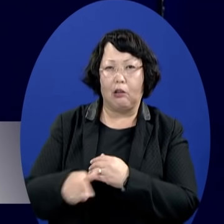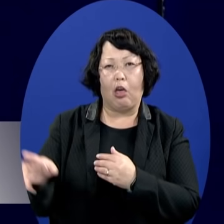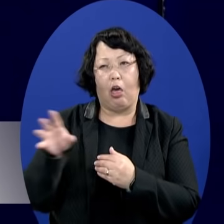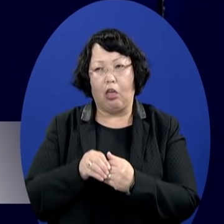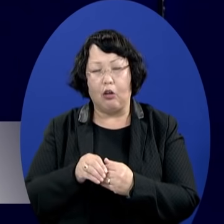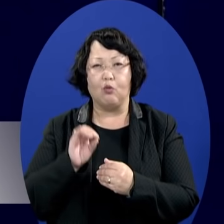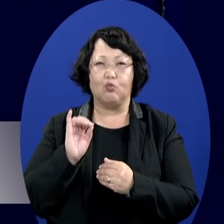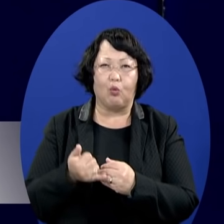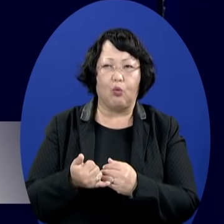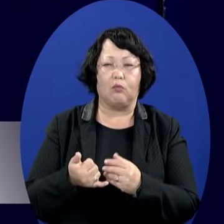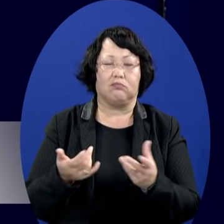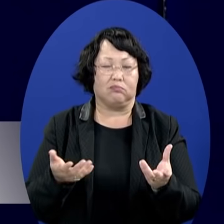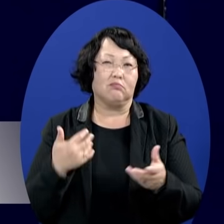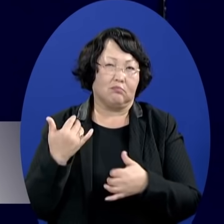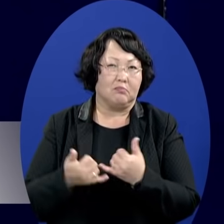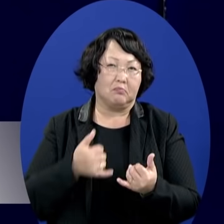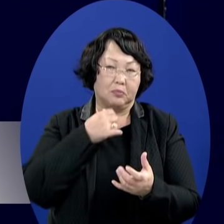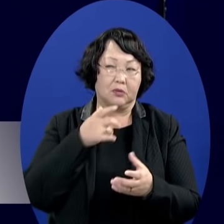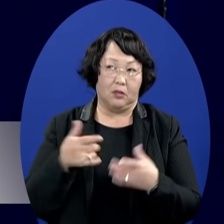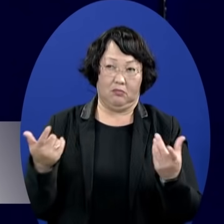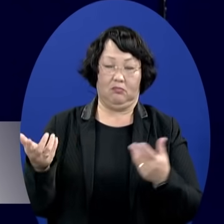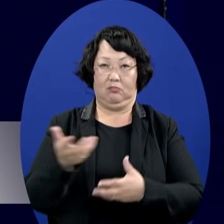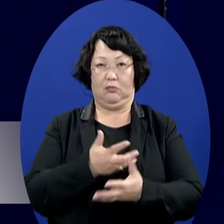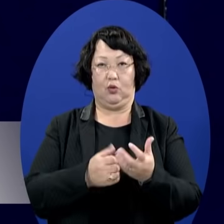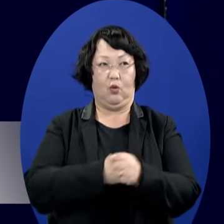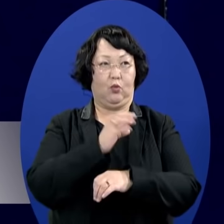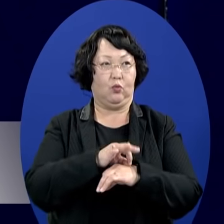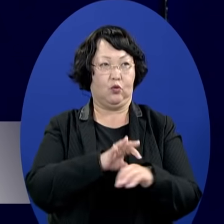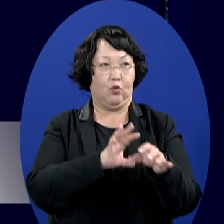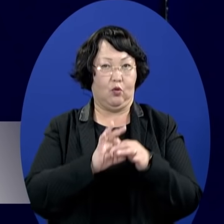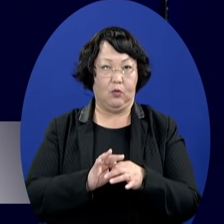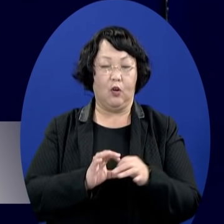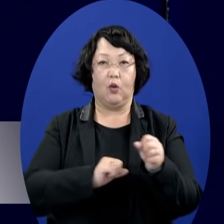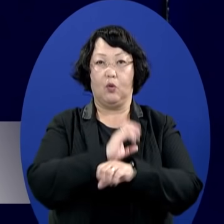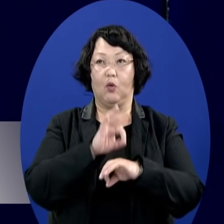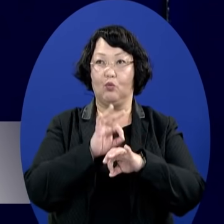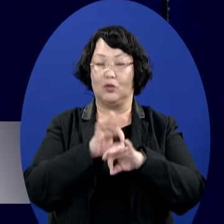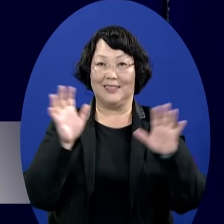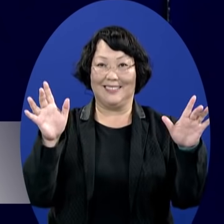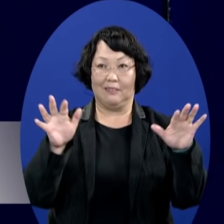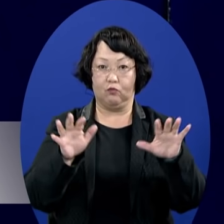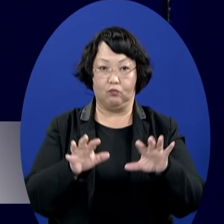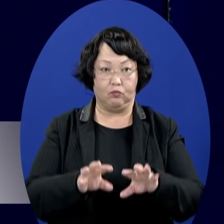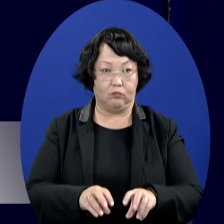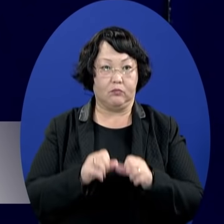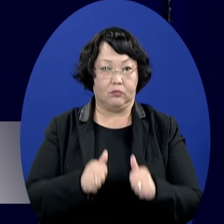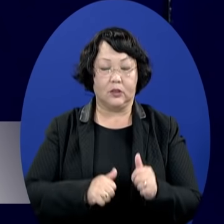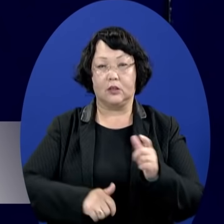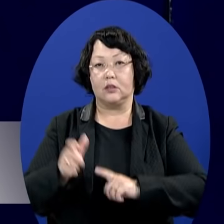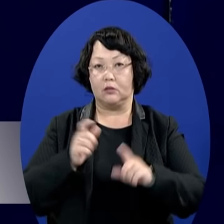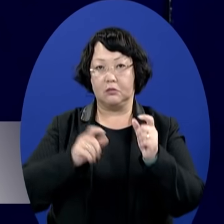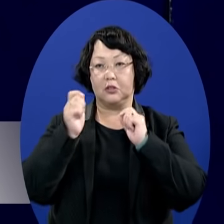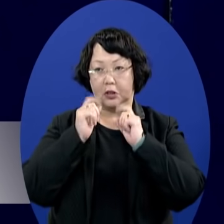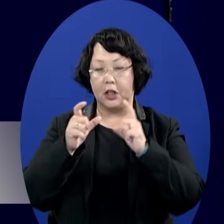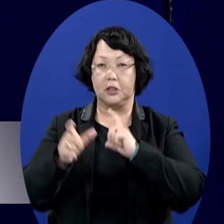нөлөөсөн за яг энэ нөхцөл байдал үргэлжлэх хэсэг нь цар тахлаас шалтгаална. Бид өвчнөө хэдийн хэр хугацаанд хумж чадна за төдийчнээ эдийн засгийн